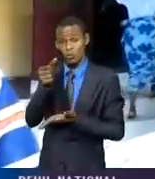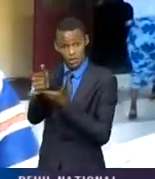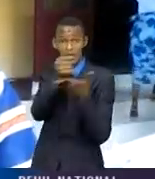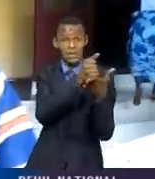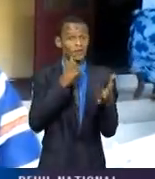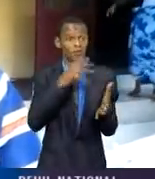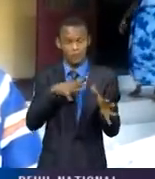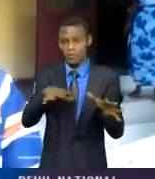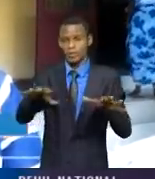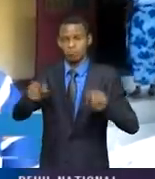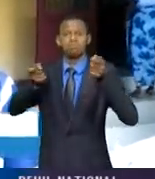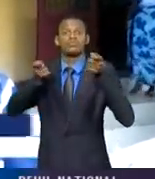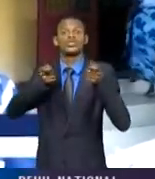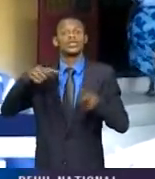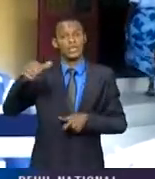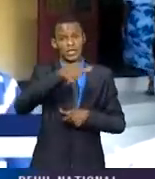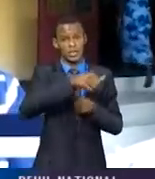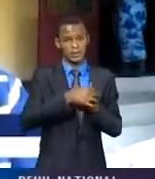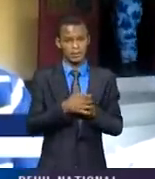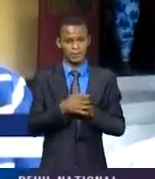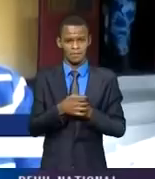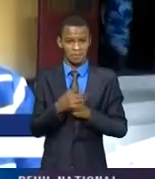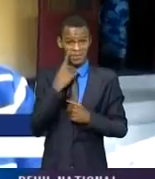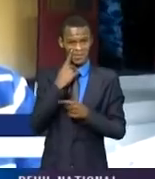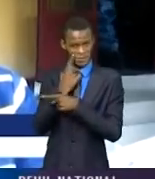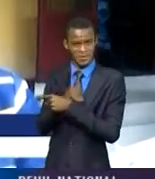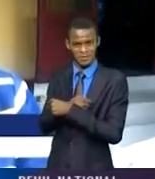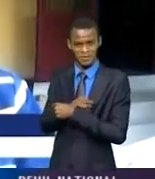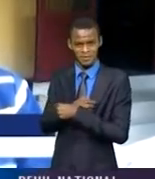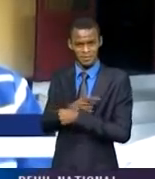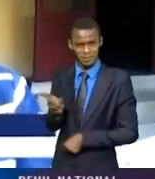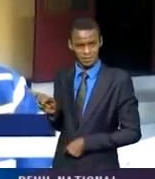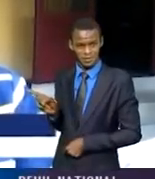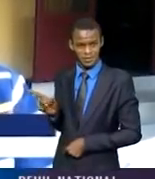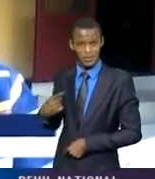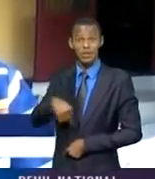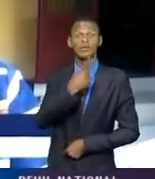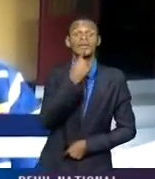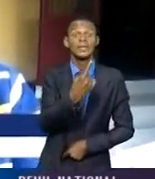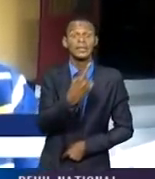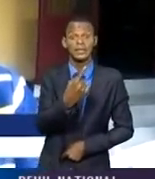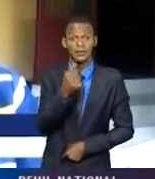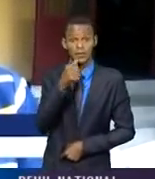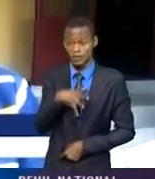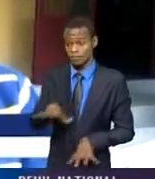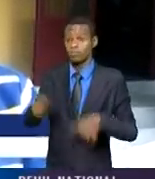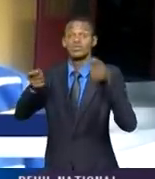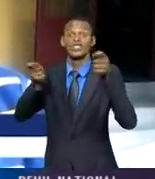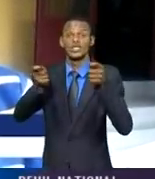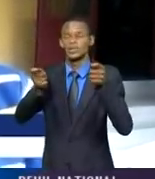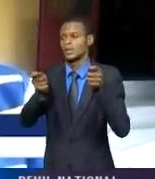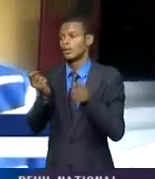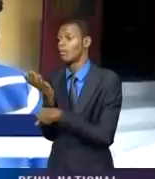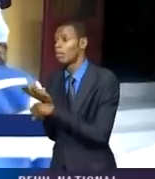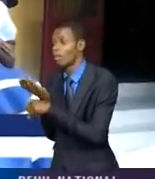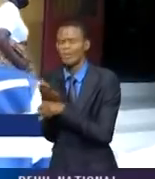dit dès il ne femme ne peut pas être un leader tout en état dépendantes et c'est comme ça que nous